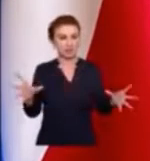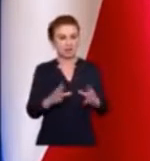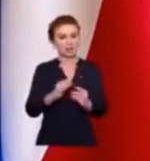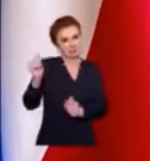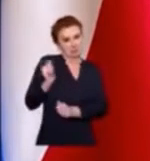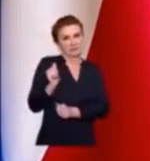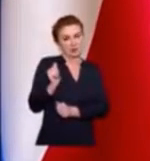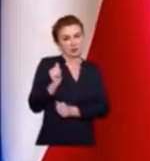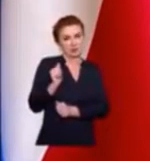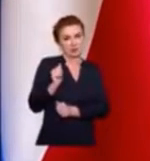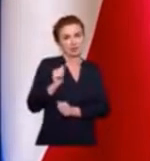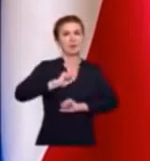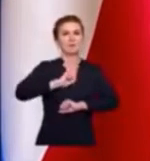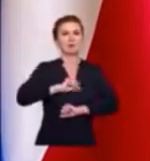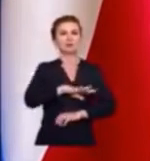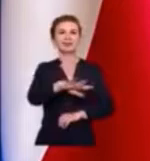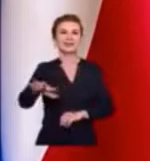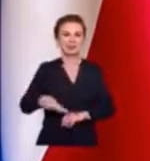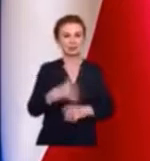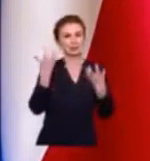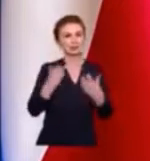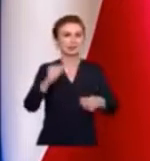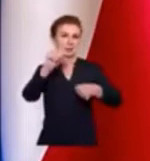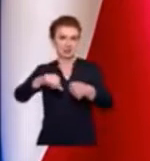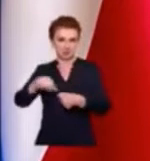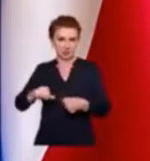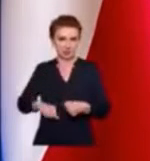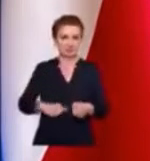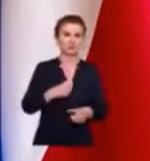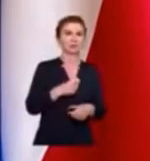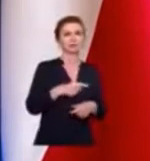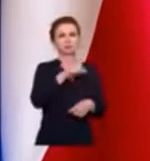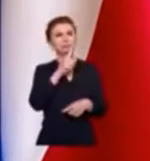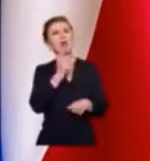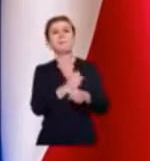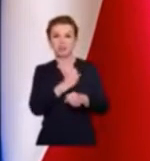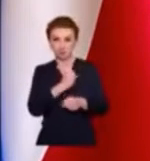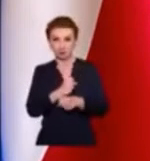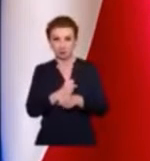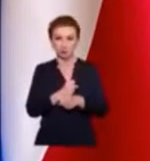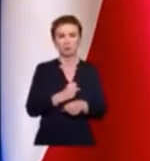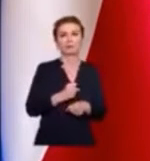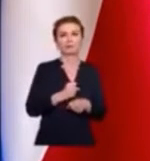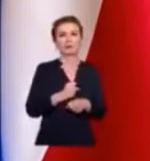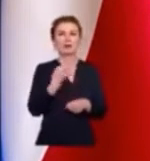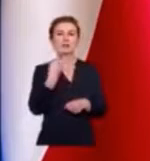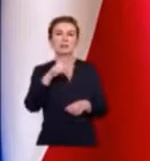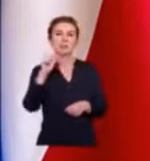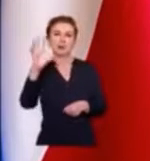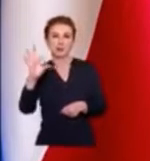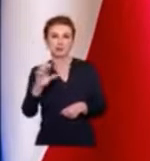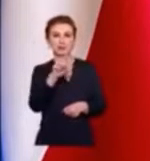Terytorialnej chcemy testować personel w DPS-ach, w ZOL-ach. Chcemy uruchomić i